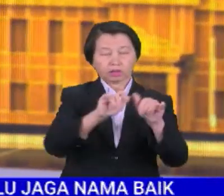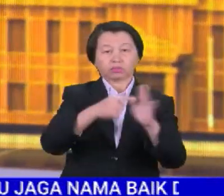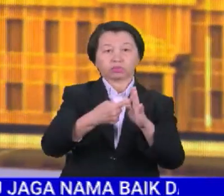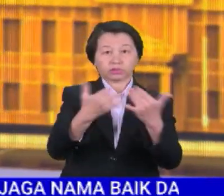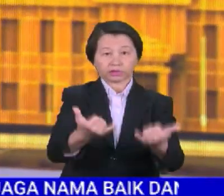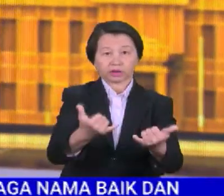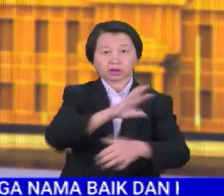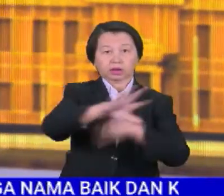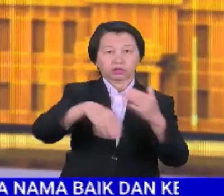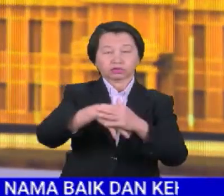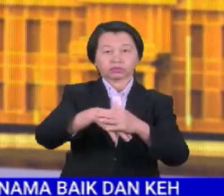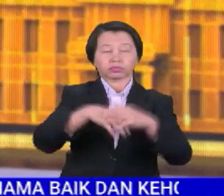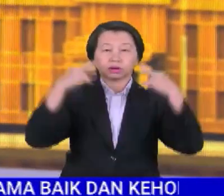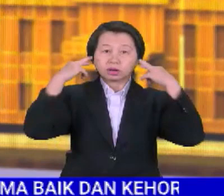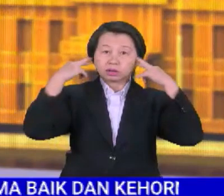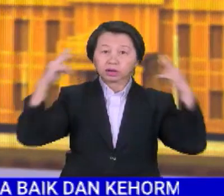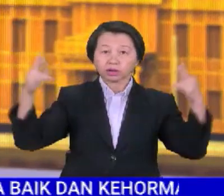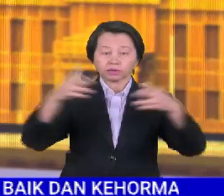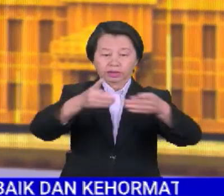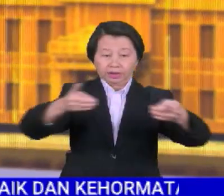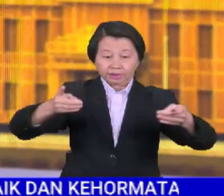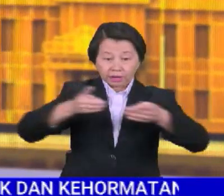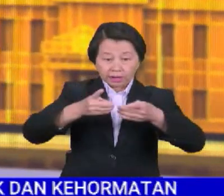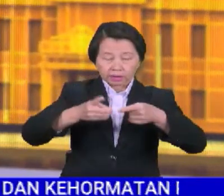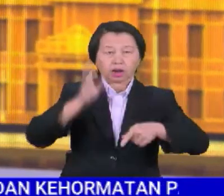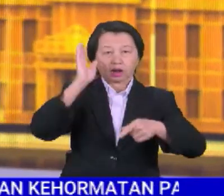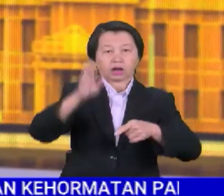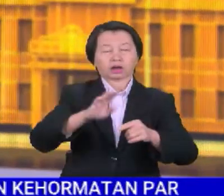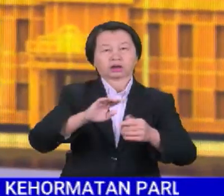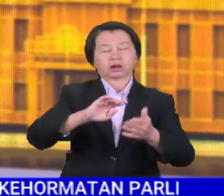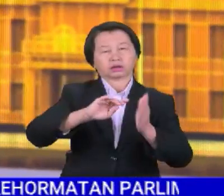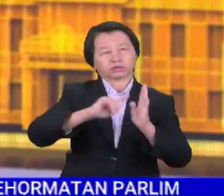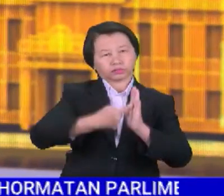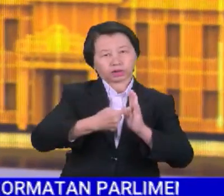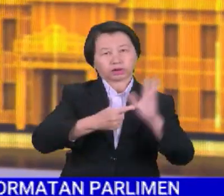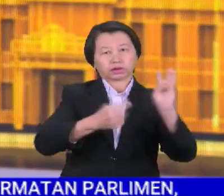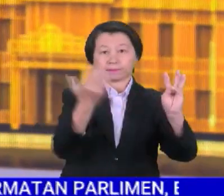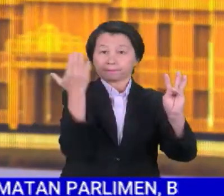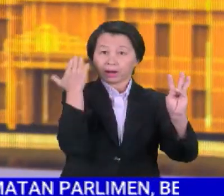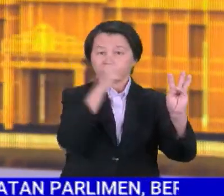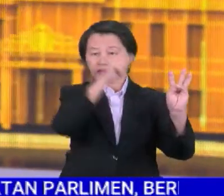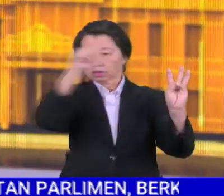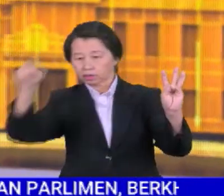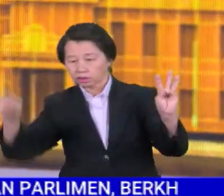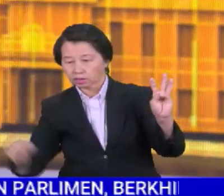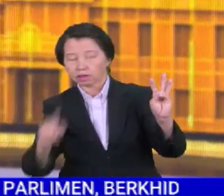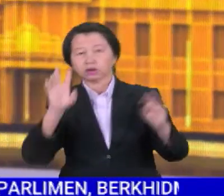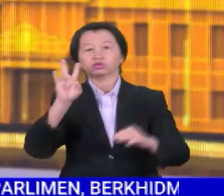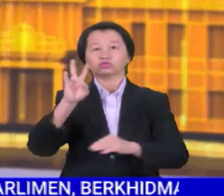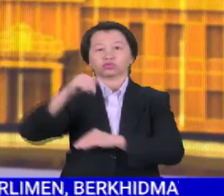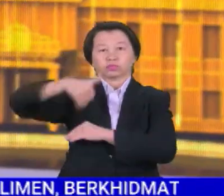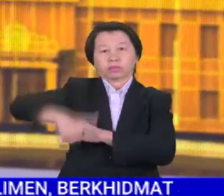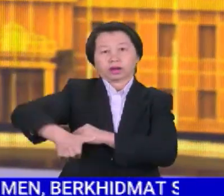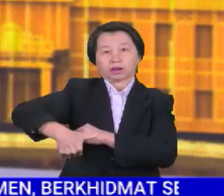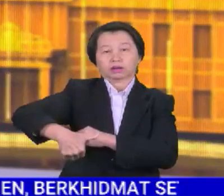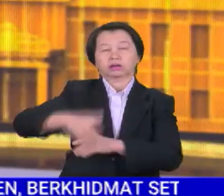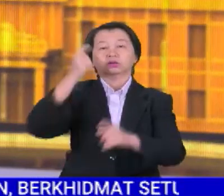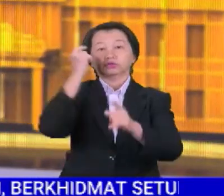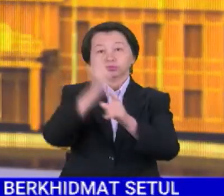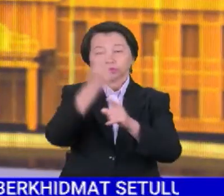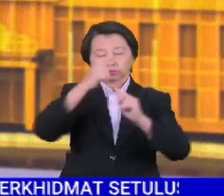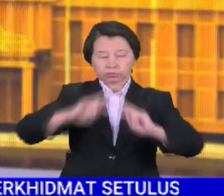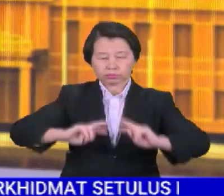Menerusinya, kesemua stesen-stesen radio daerah terlibat akan bersiaran serentak dari 6 pagi hingga 7 malam. Langkah itu